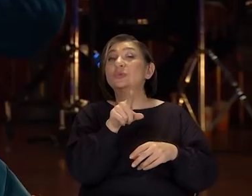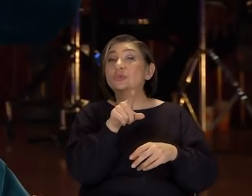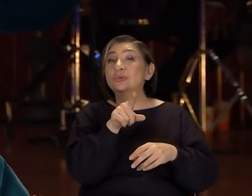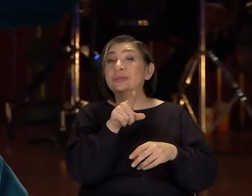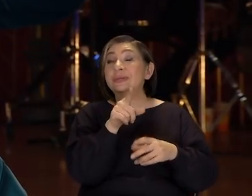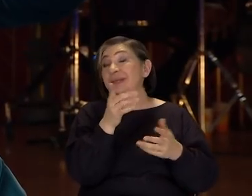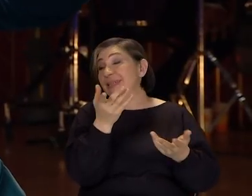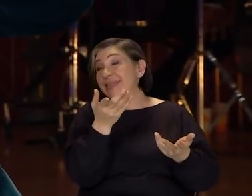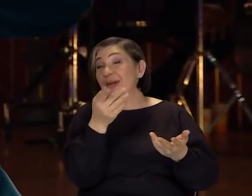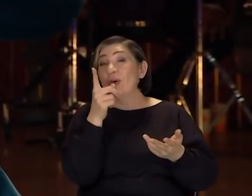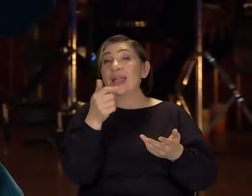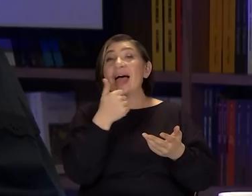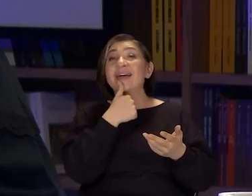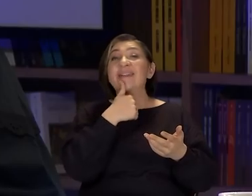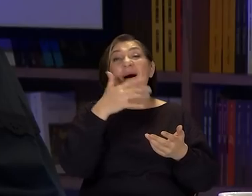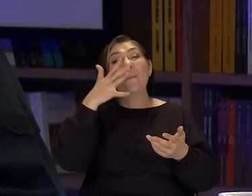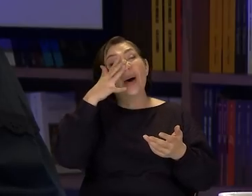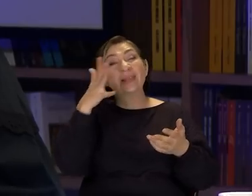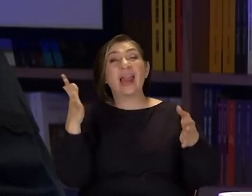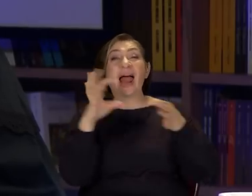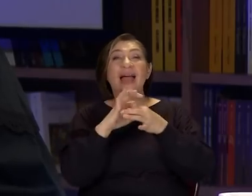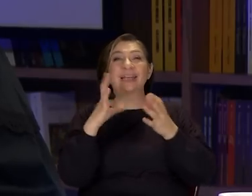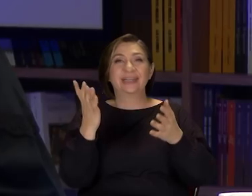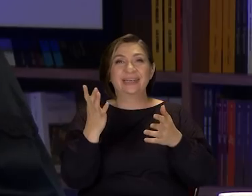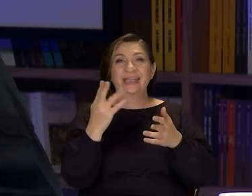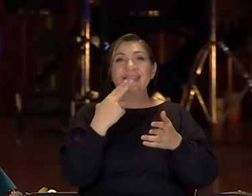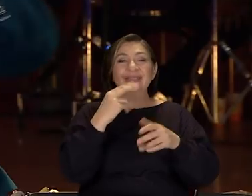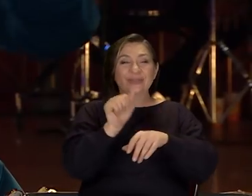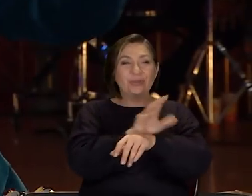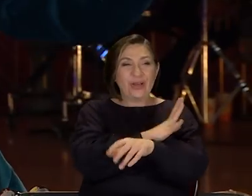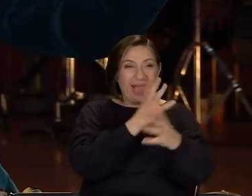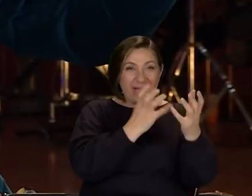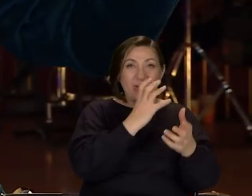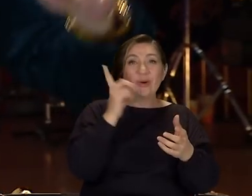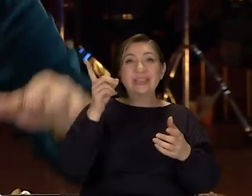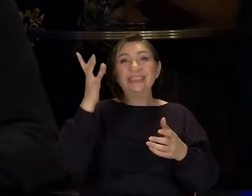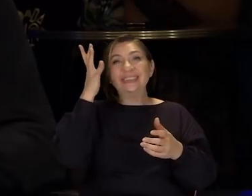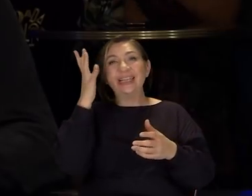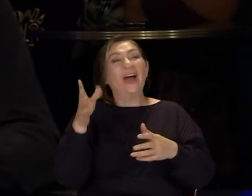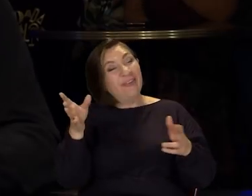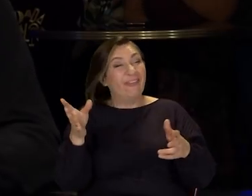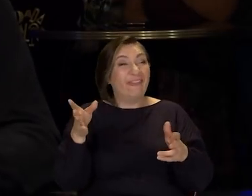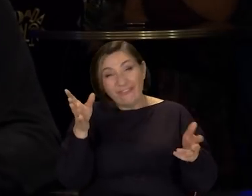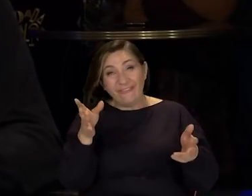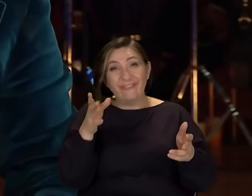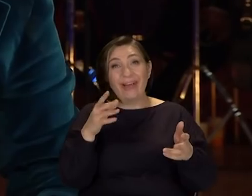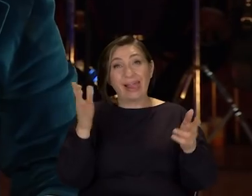o, var. O da erkeğin salaklığıyla yakılıyor. Yani kadın duyguyla yakıyor ya. Onu da salak.